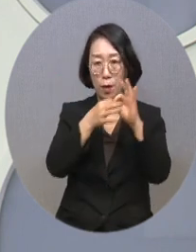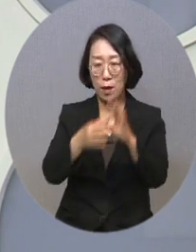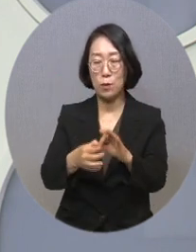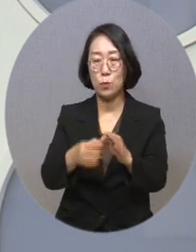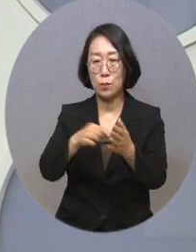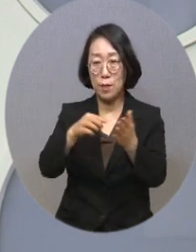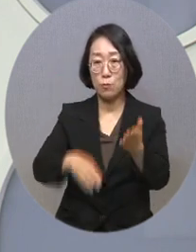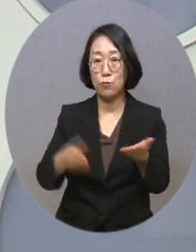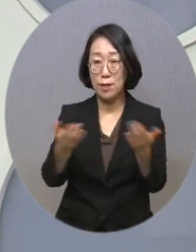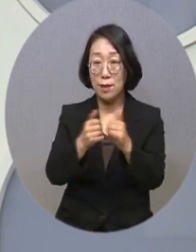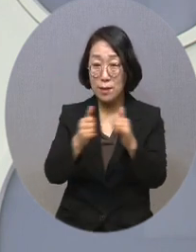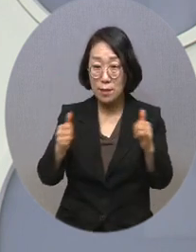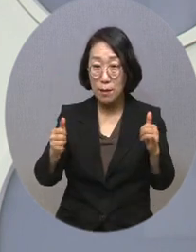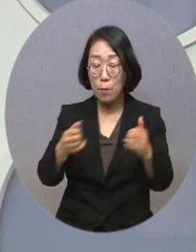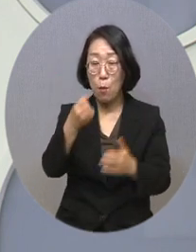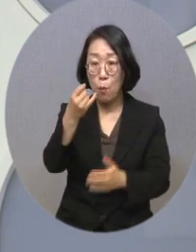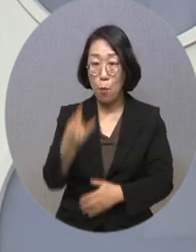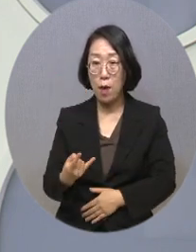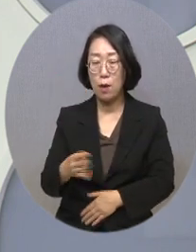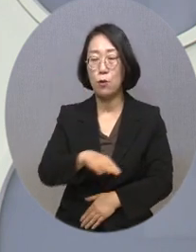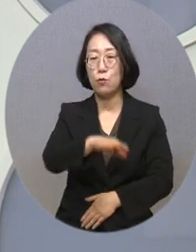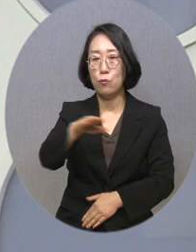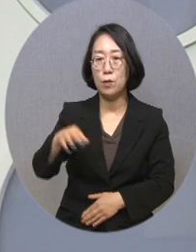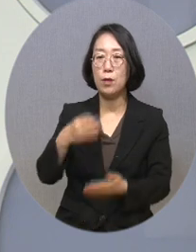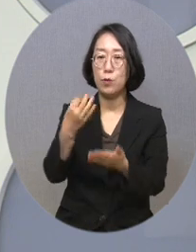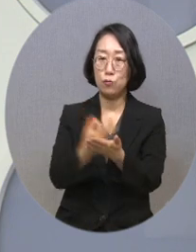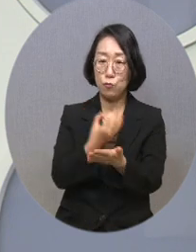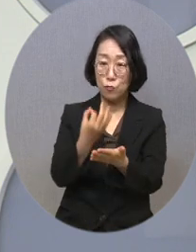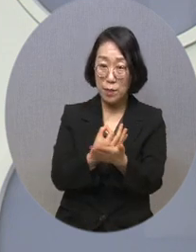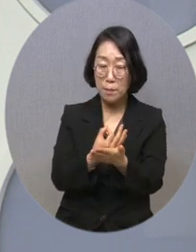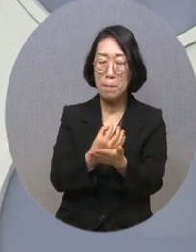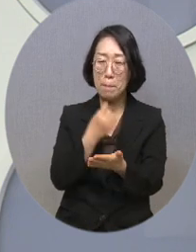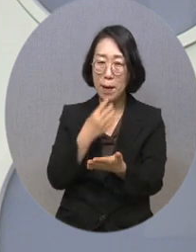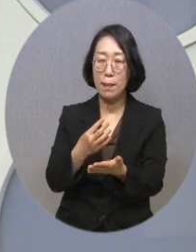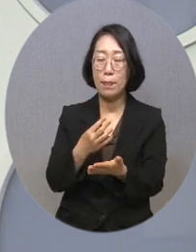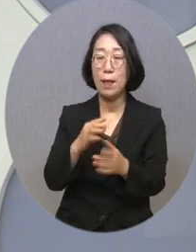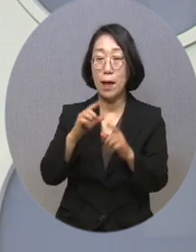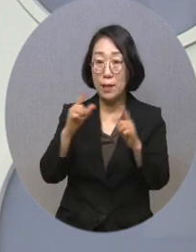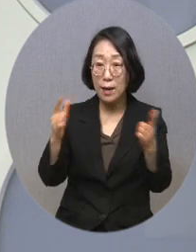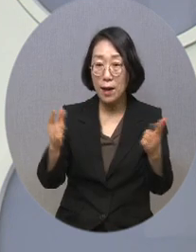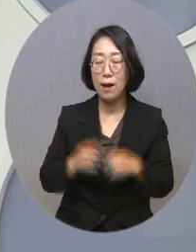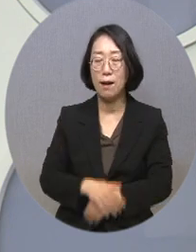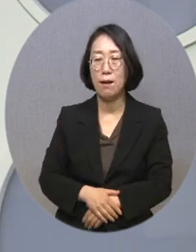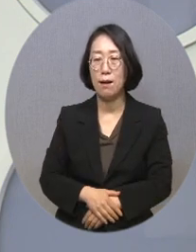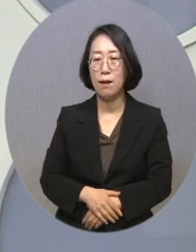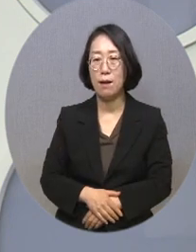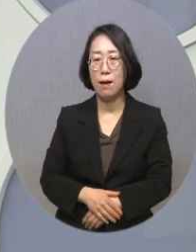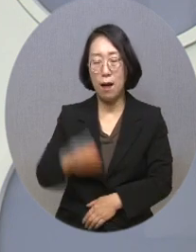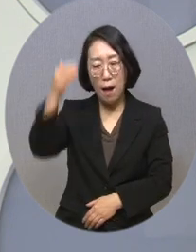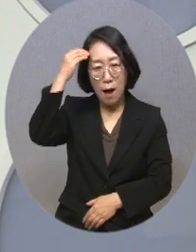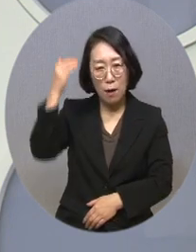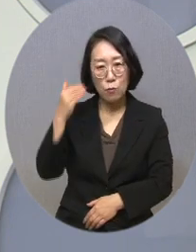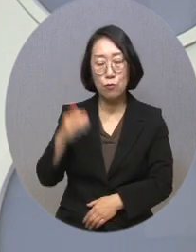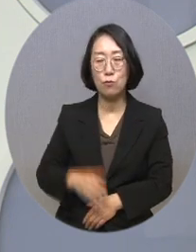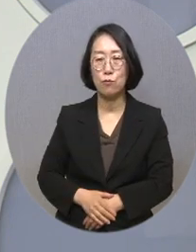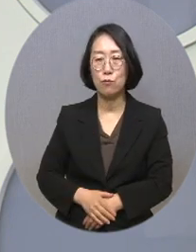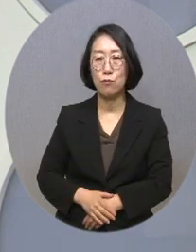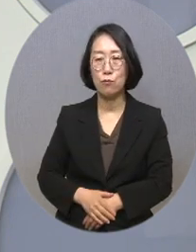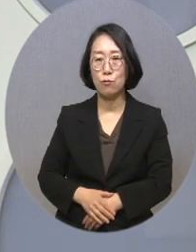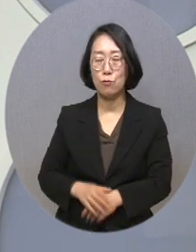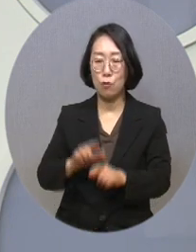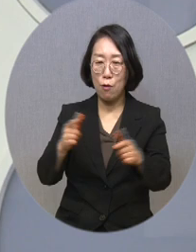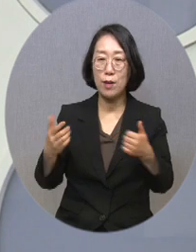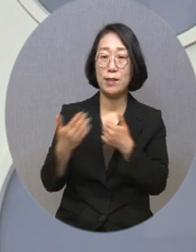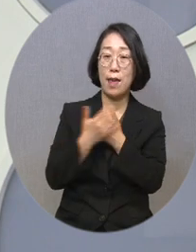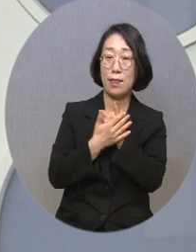한국세무사회는 우리들의 어떤 그 수입뿐만이 아니라 이제는 대한민국에서 그동안 받은